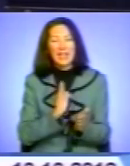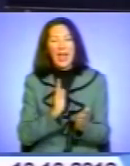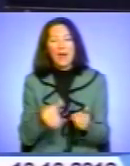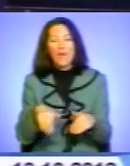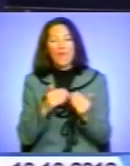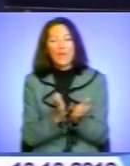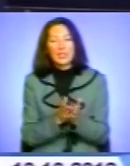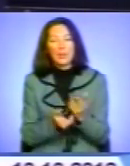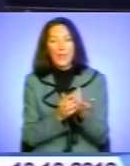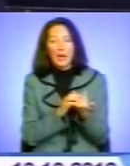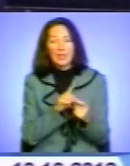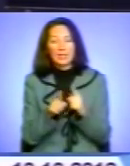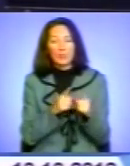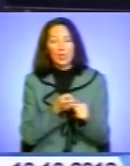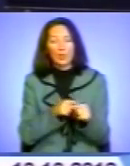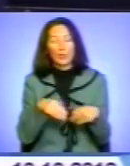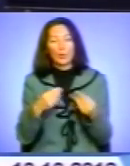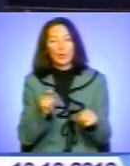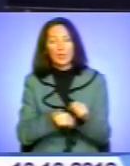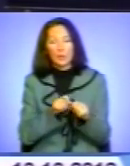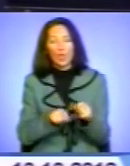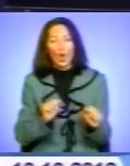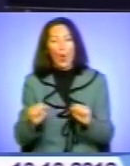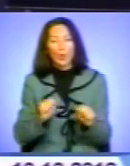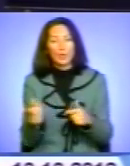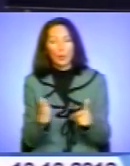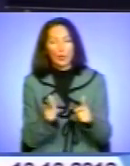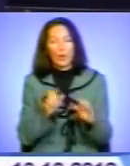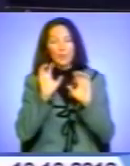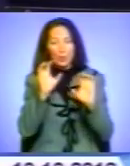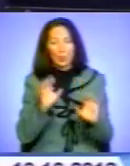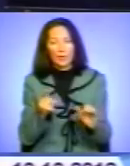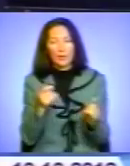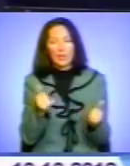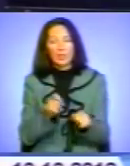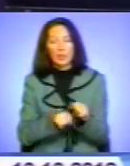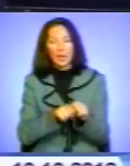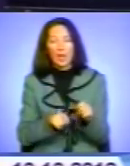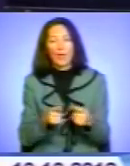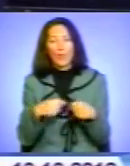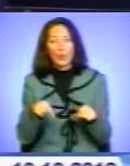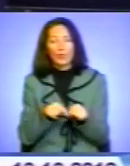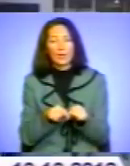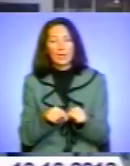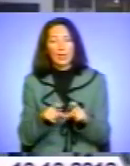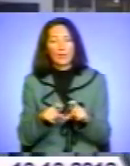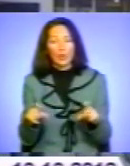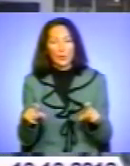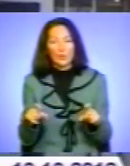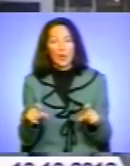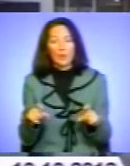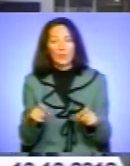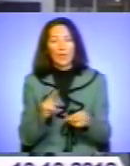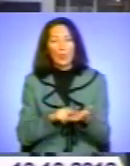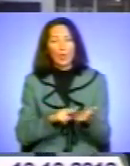пропонують експерти. Уряд вже підготував відповідний законопроект. Він нині на експертизі в профільних відомствах.